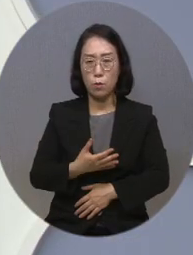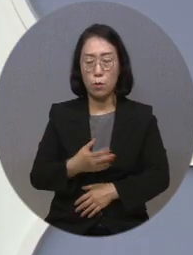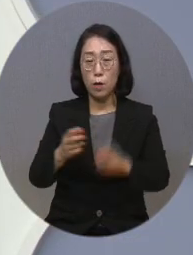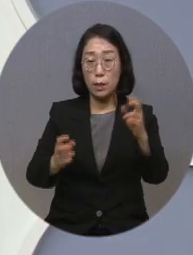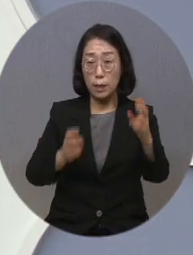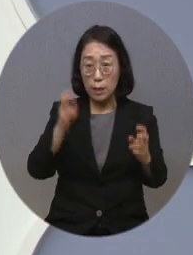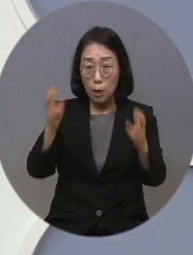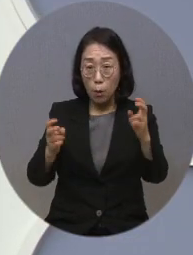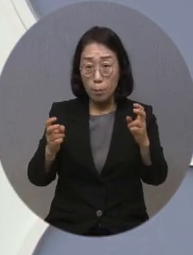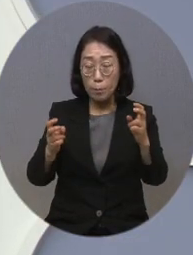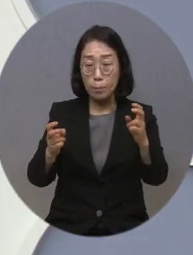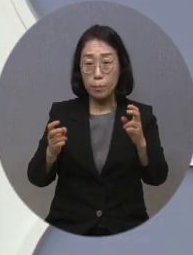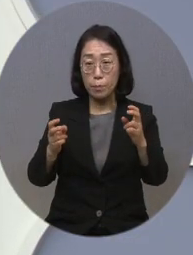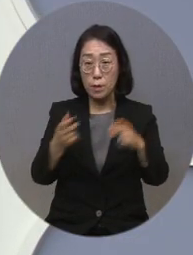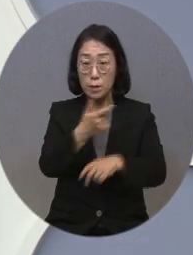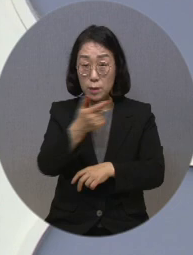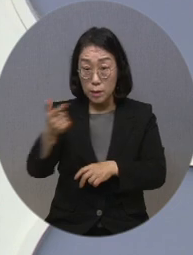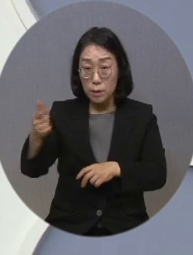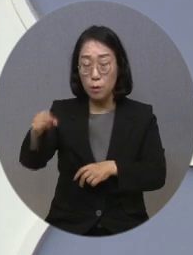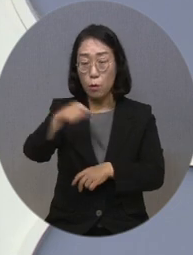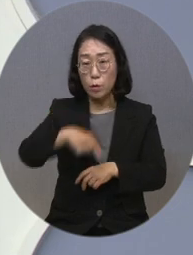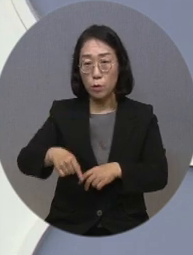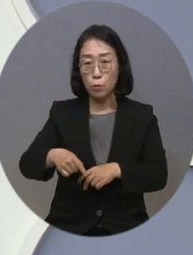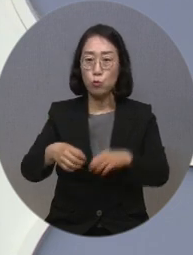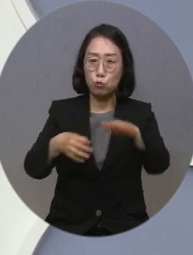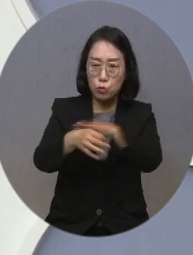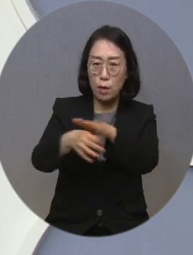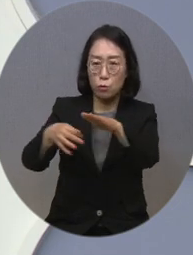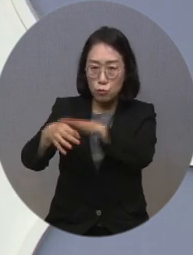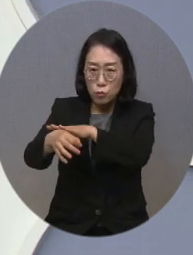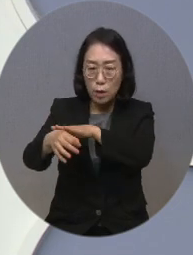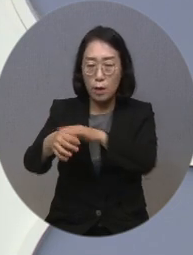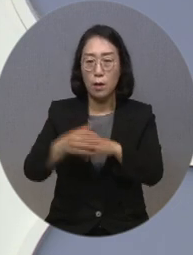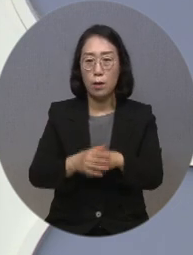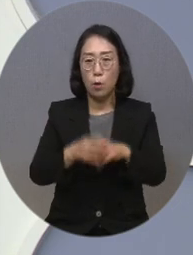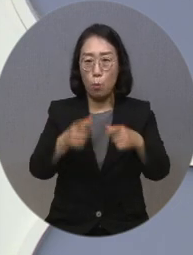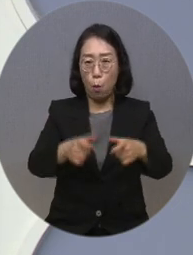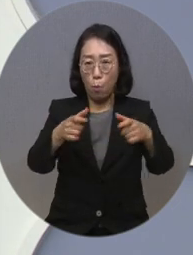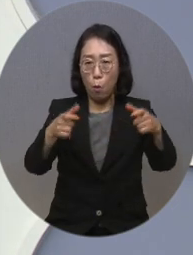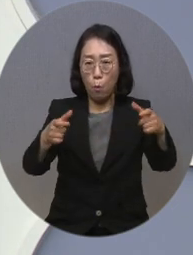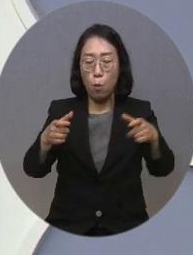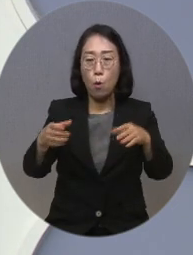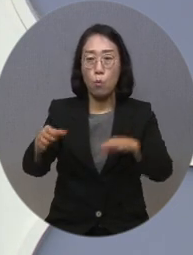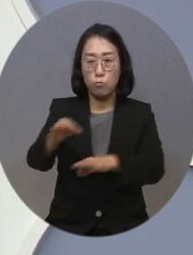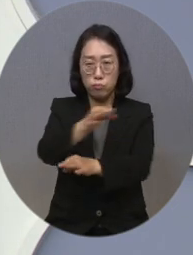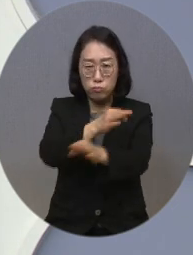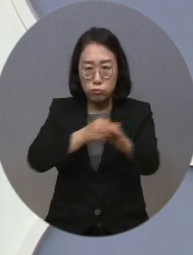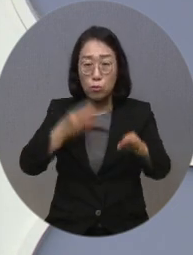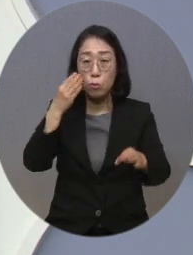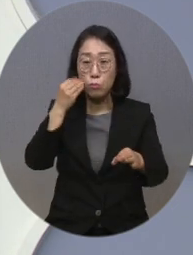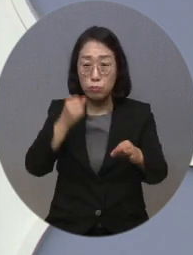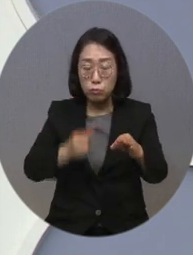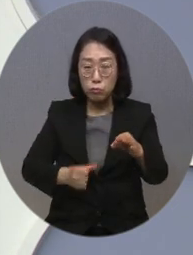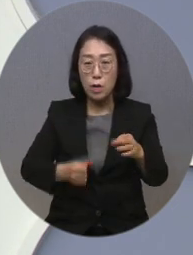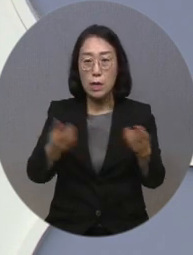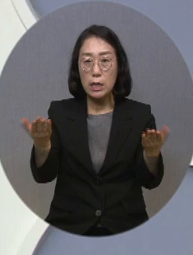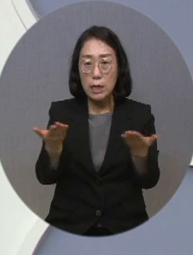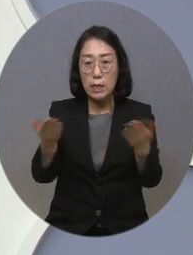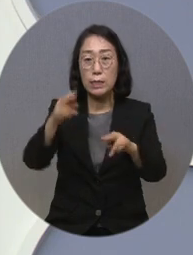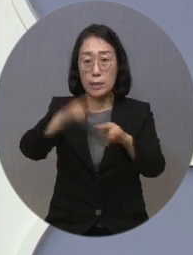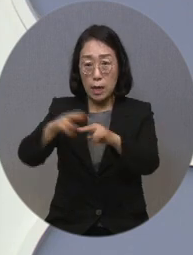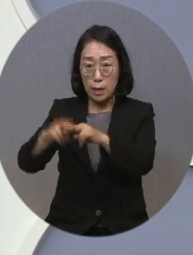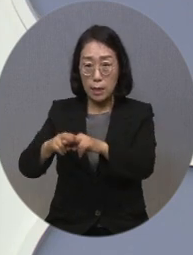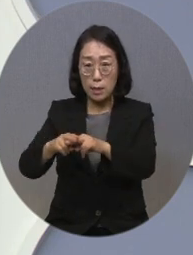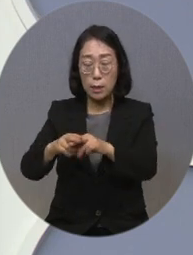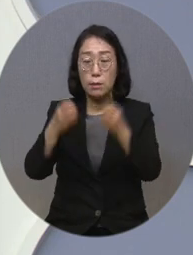투자 활동이 이루어지고 해야 거기서 일자리도 생기고 경제가 활성화하고 돌아가는 건데 지금 기업들도 완전히